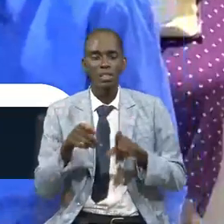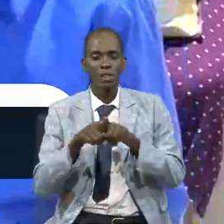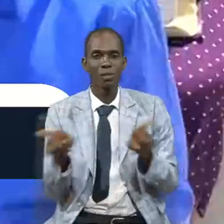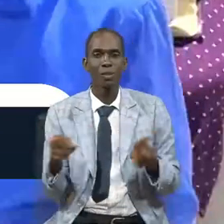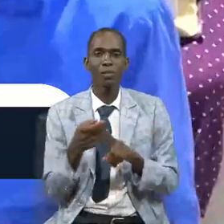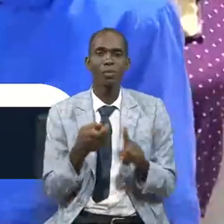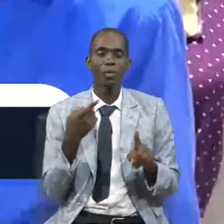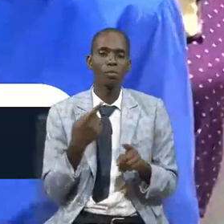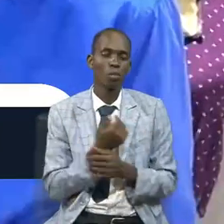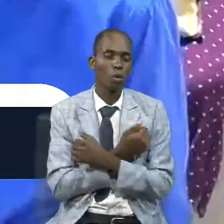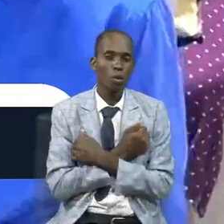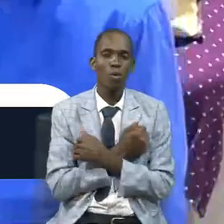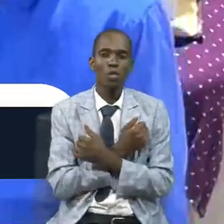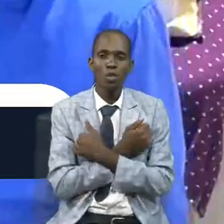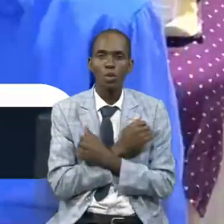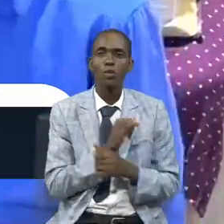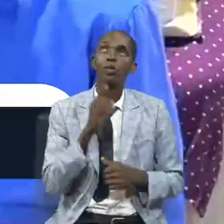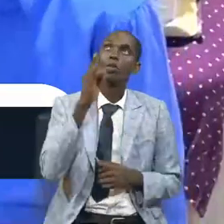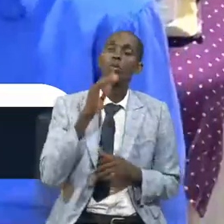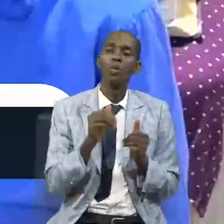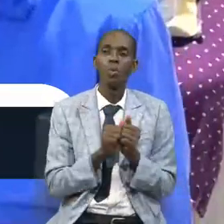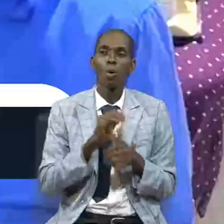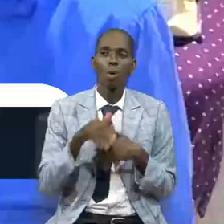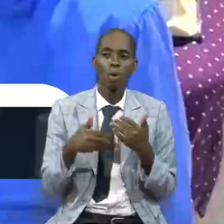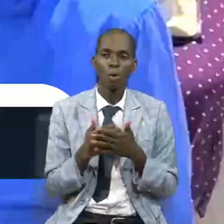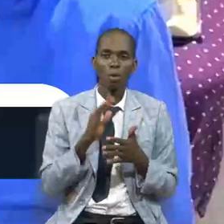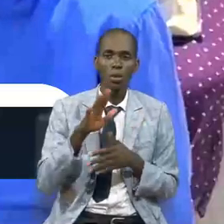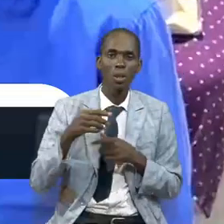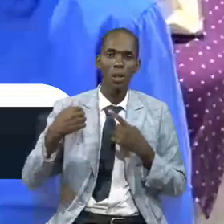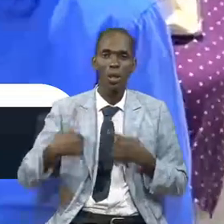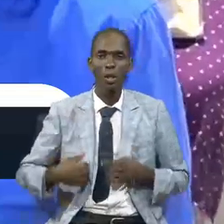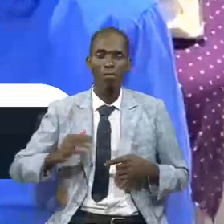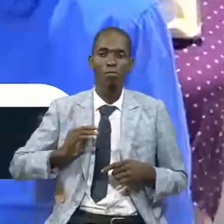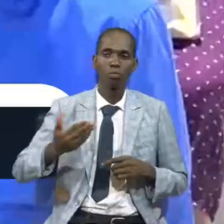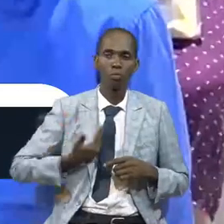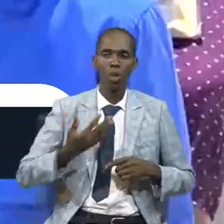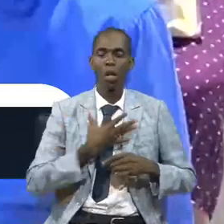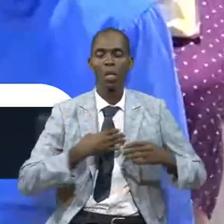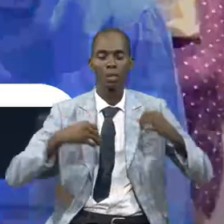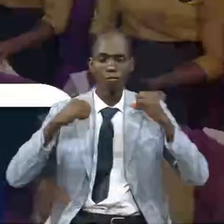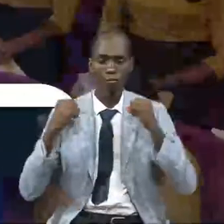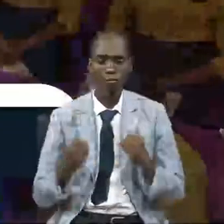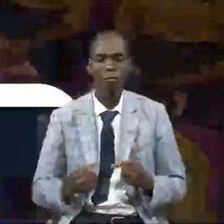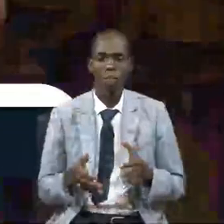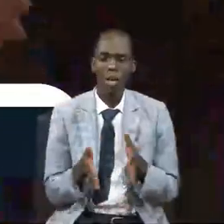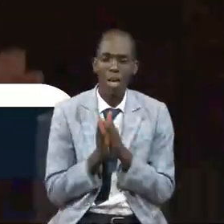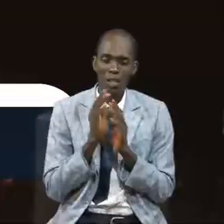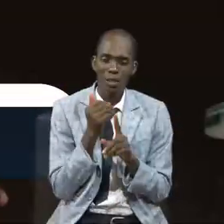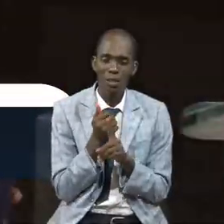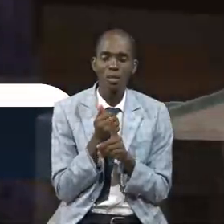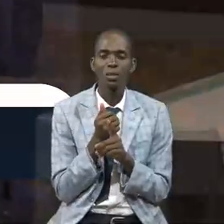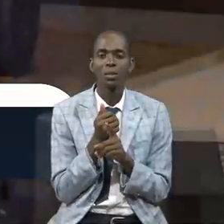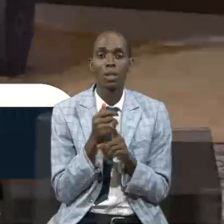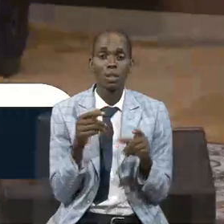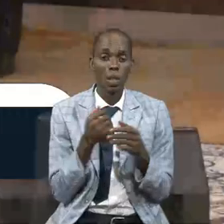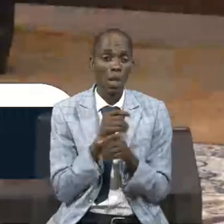dites rien de contraire à l'amour en aimant Dieu de toute votre âme, de toute votre force, et aimez votre voisin